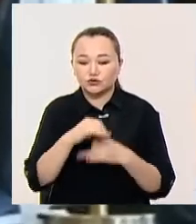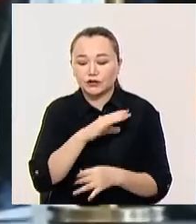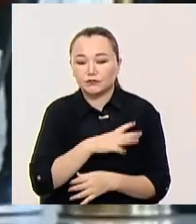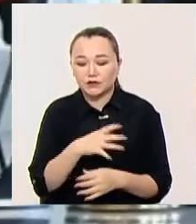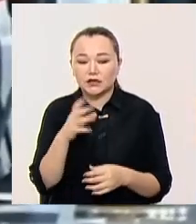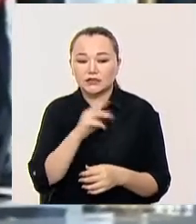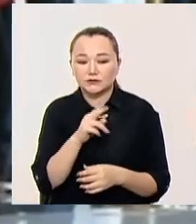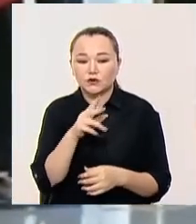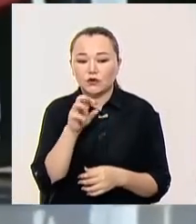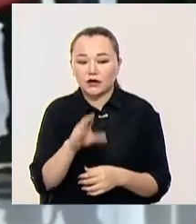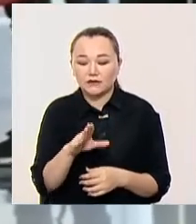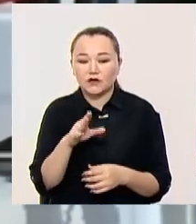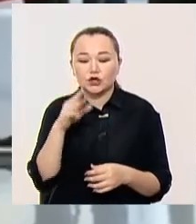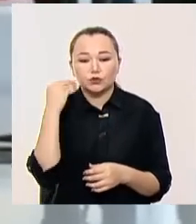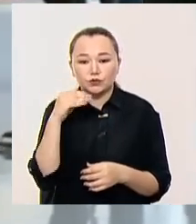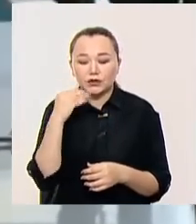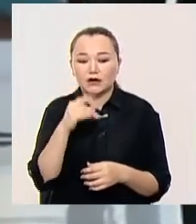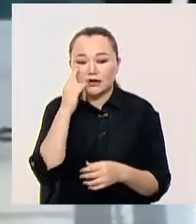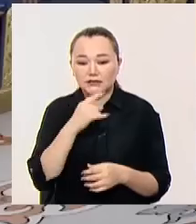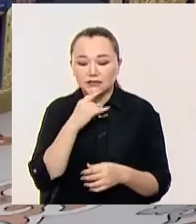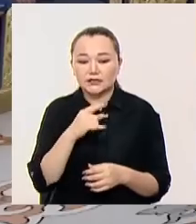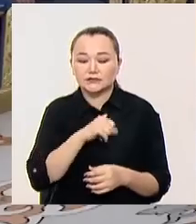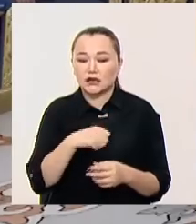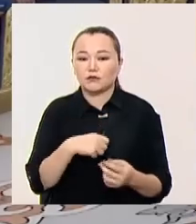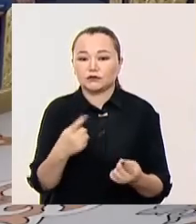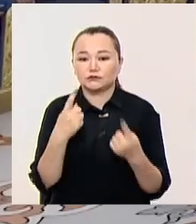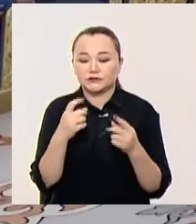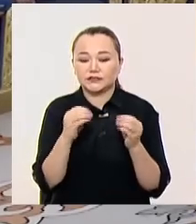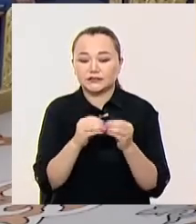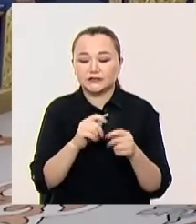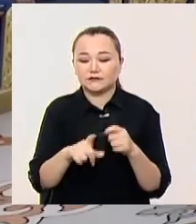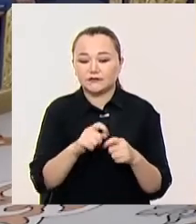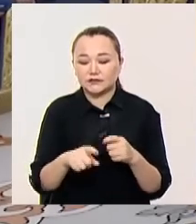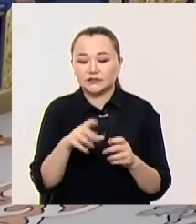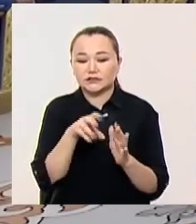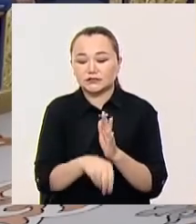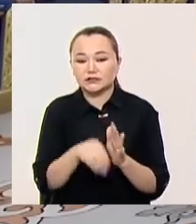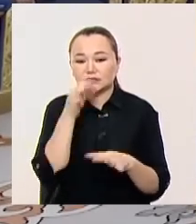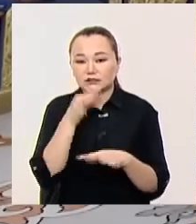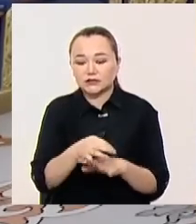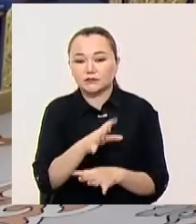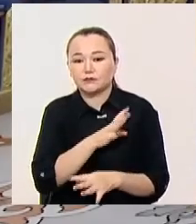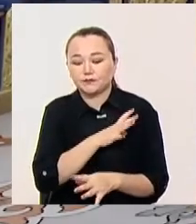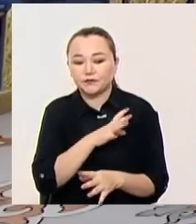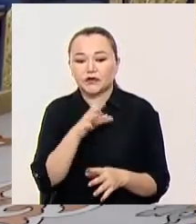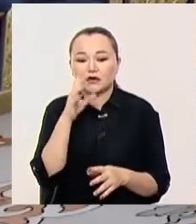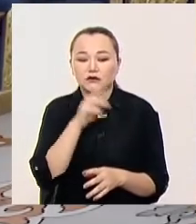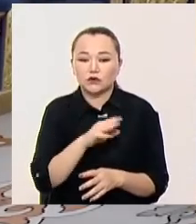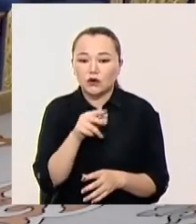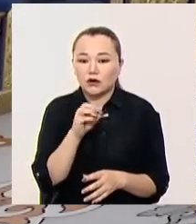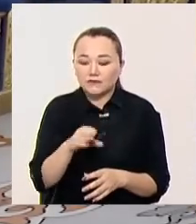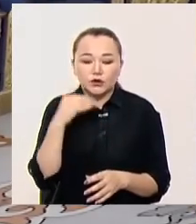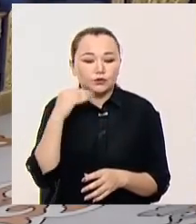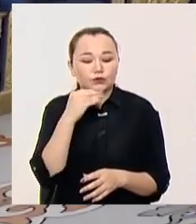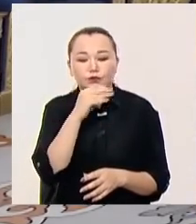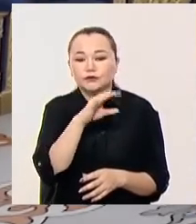ретте Қасым-Жомарт Тоқаев Түркияның Қазақстандағы ең ірі 10 инвестордың қатарында екенін атап өтті. Президент Қасым-Жомарт Тоқаев